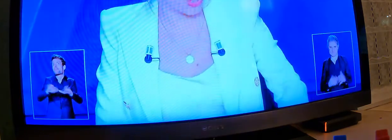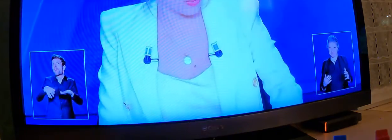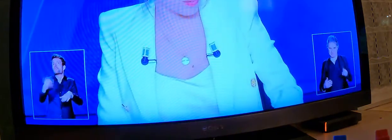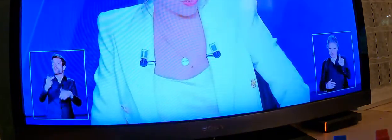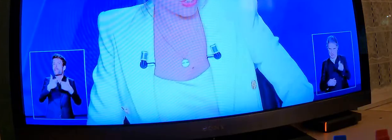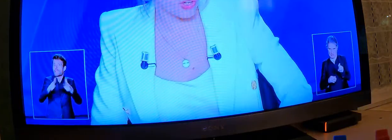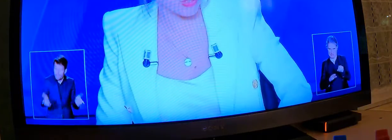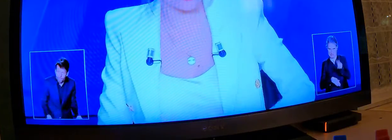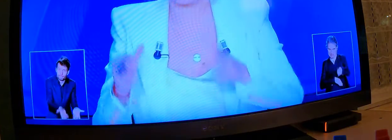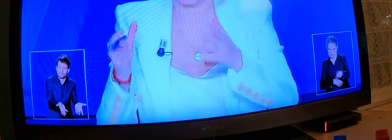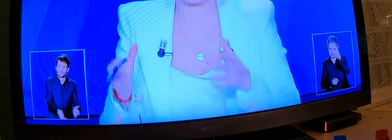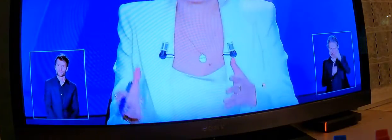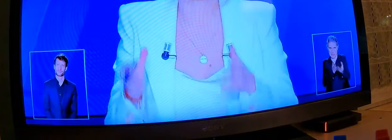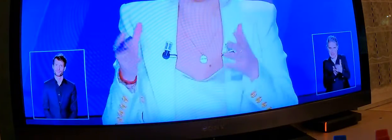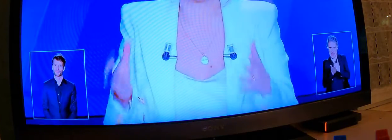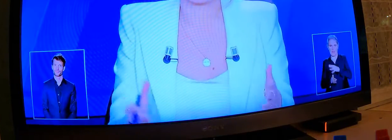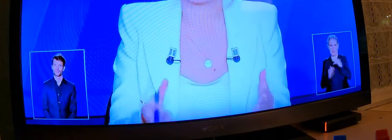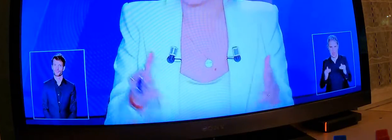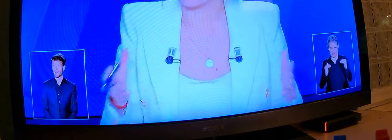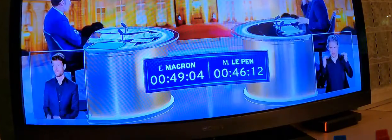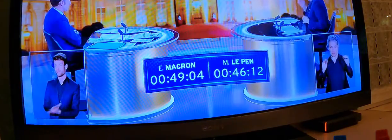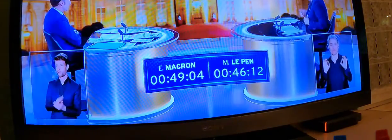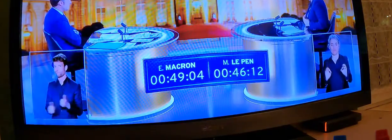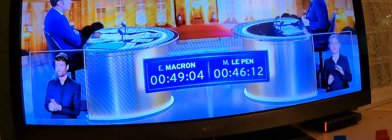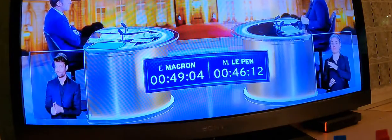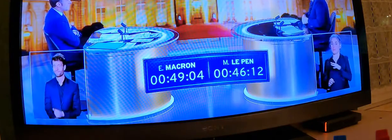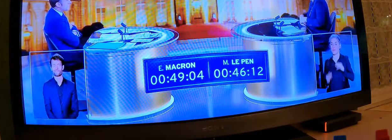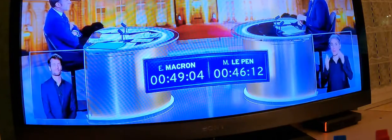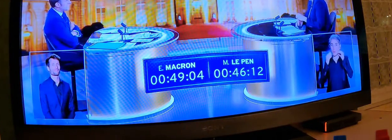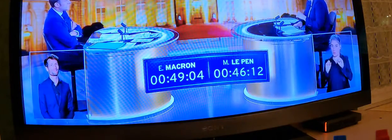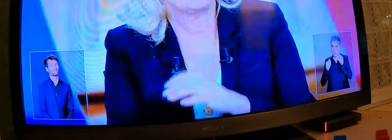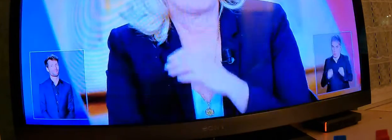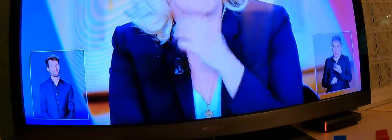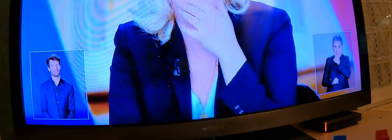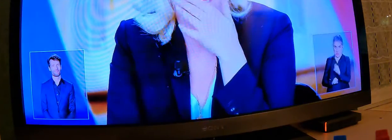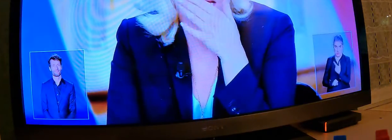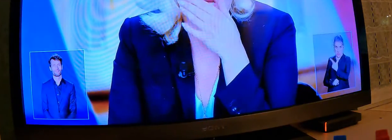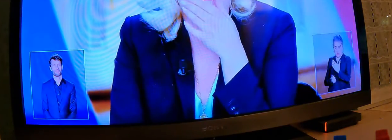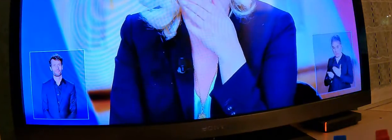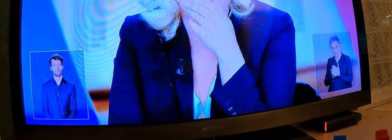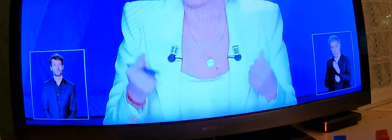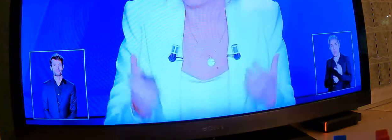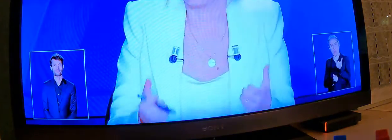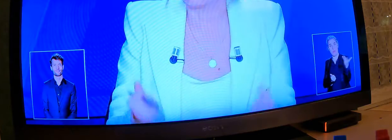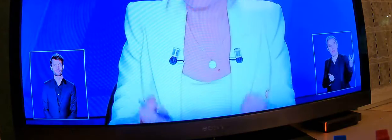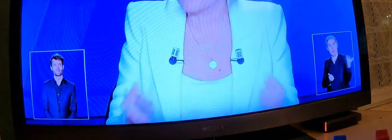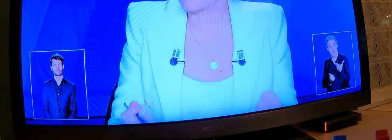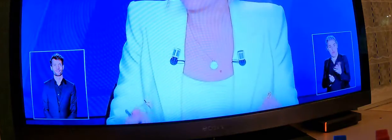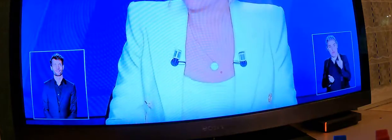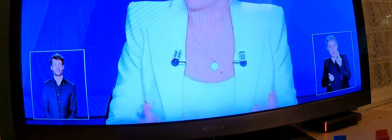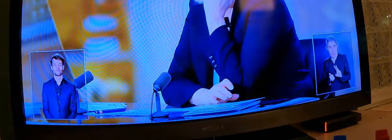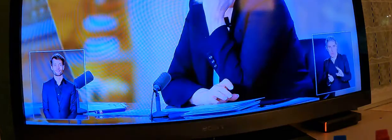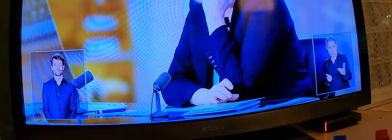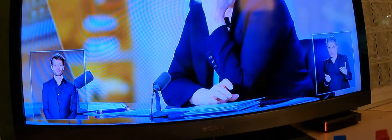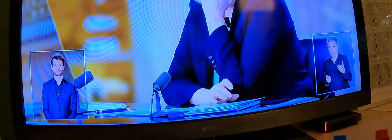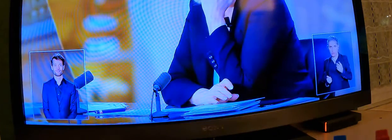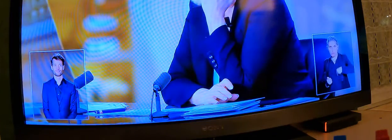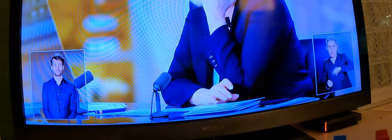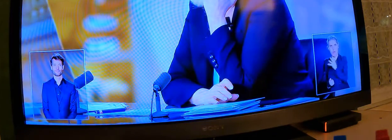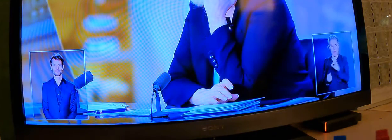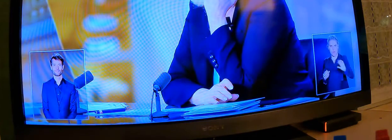sur l'augmentation des professeurs, mais du coup, Marie-Le Pen, vous allez pouvoir répondre aux deux questions. D'abord, comment on fait pour revenir parmi les premiers dans les